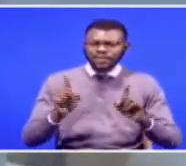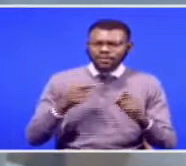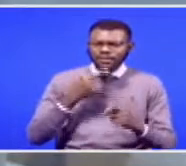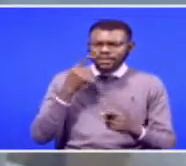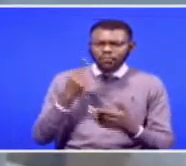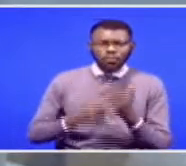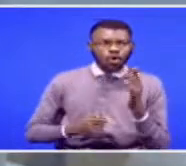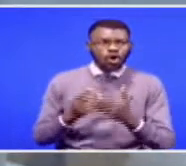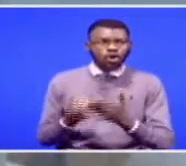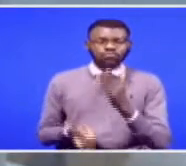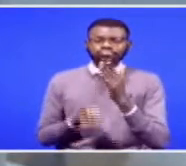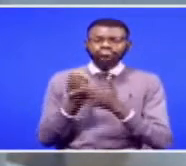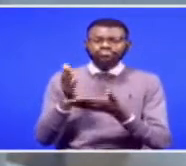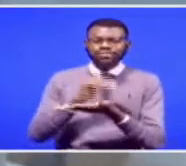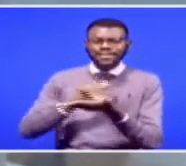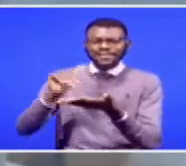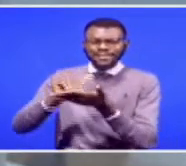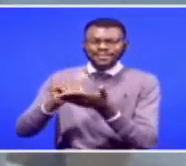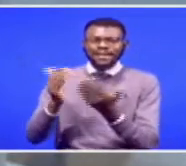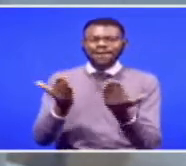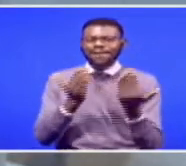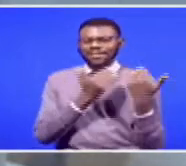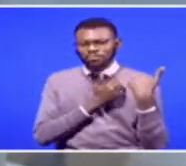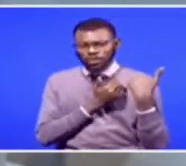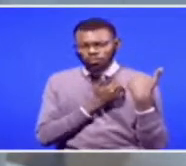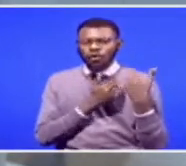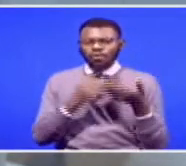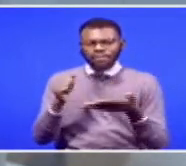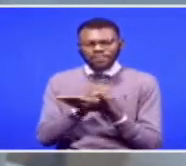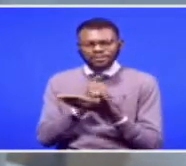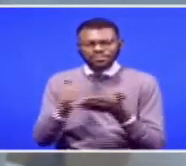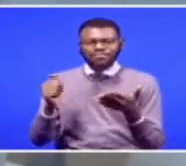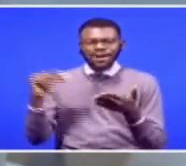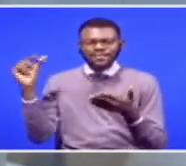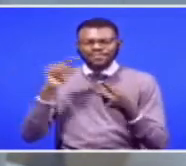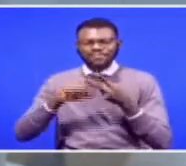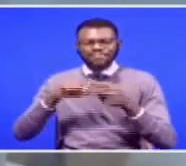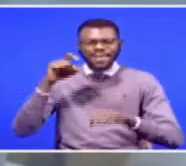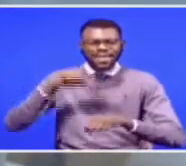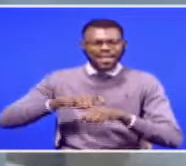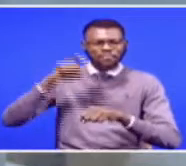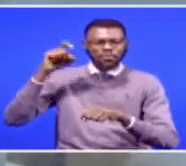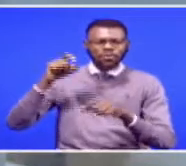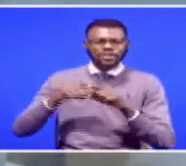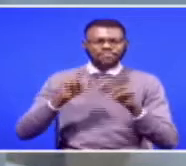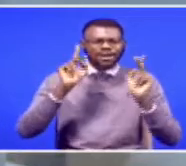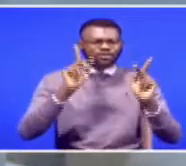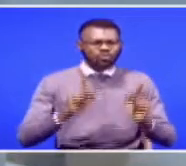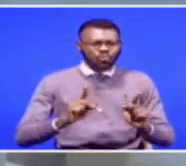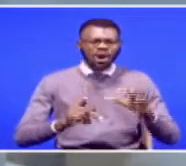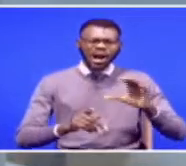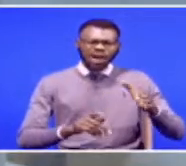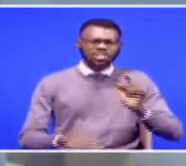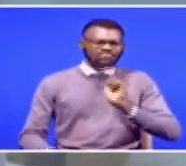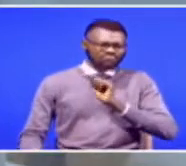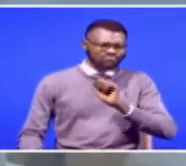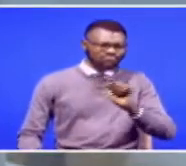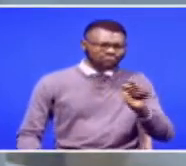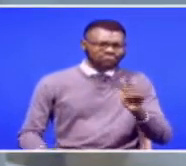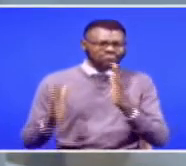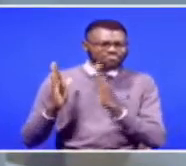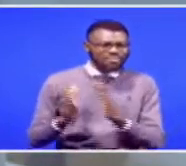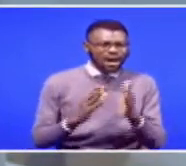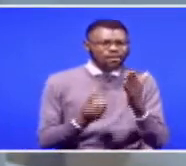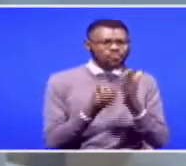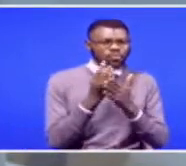kufungua huduma za uhamiaji katika kaunti za Garissa, Embu na Kisumu miongoni mwa kaunti zingine. Hii ilikuwa siku